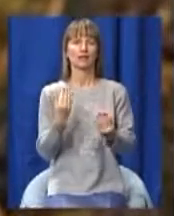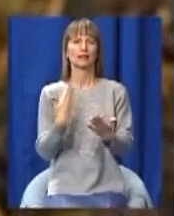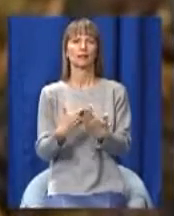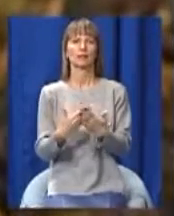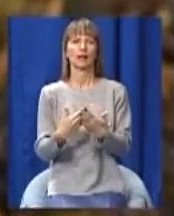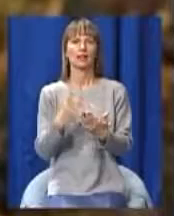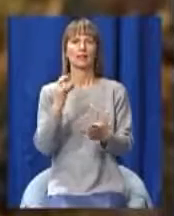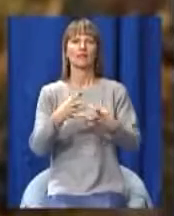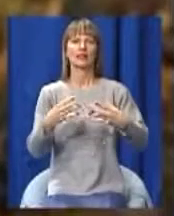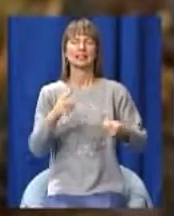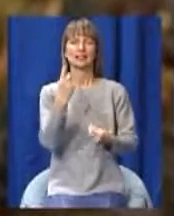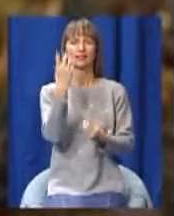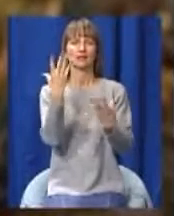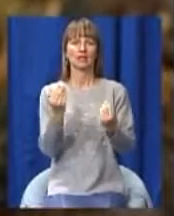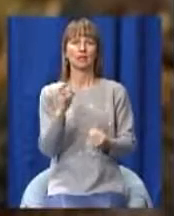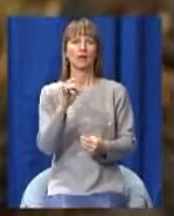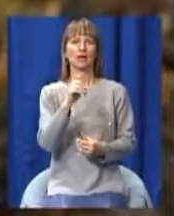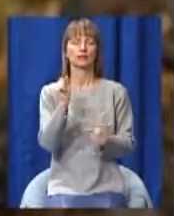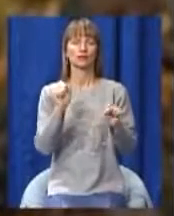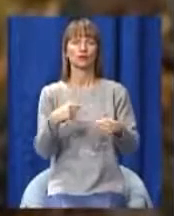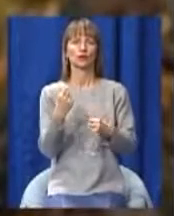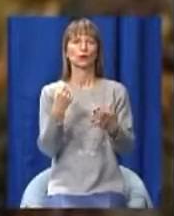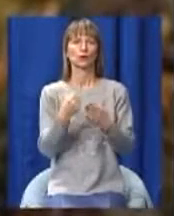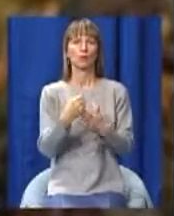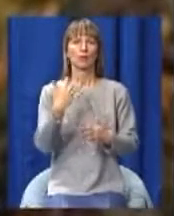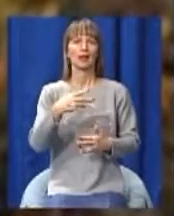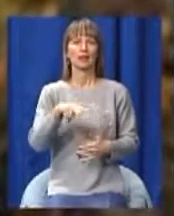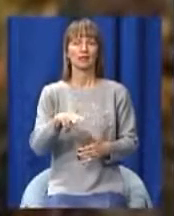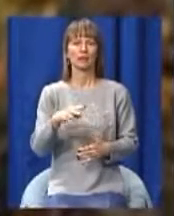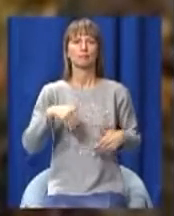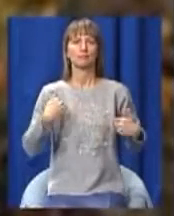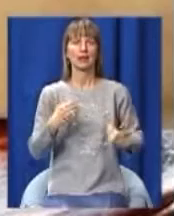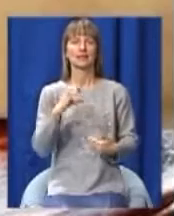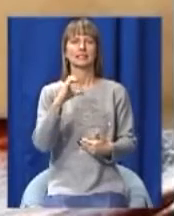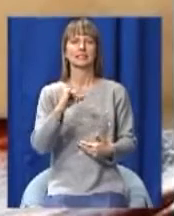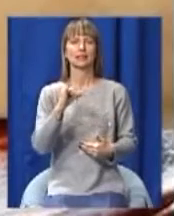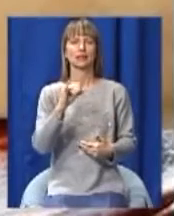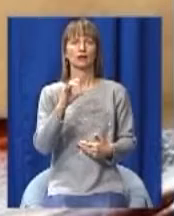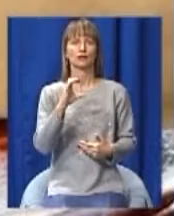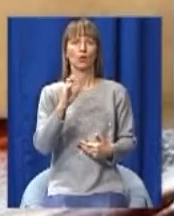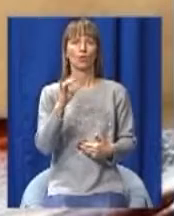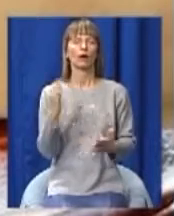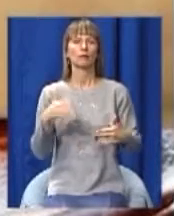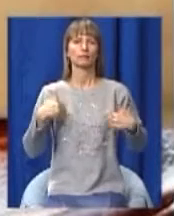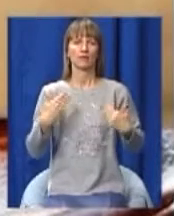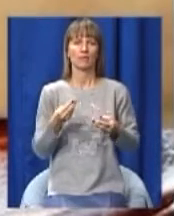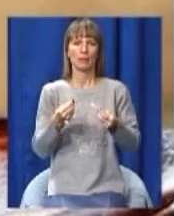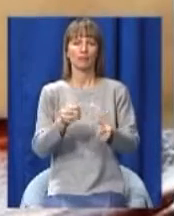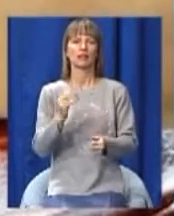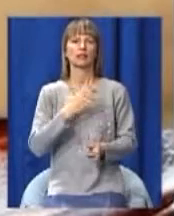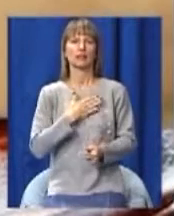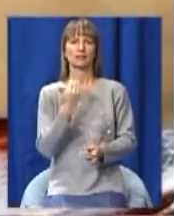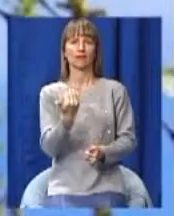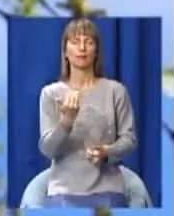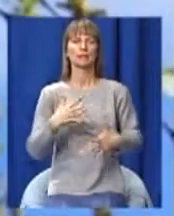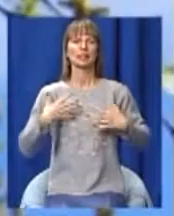Наприклад, навесні за день береза може видати до 50 літрів корисного і смачного соку, який дуже позитивно впливає на наше з